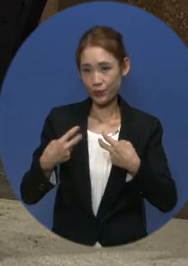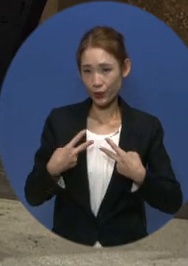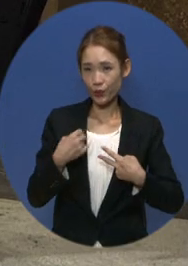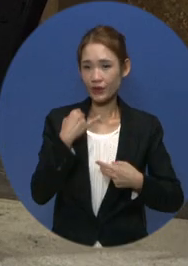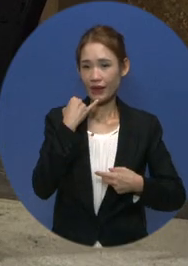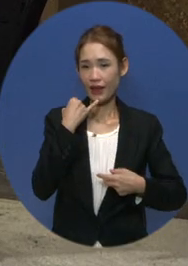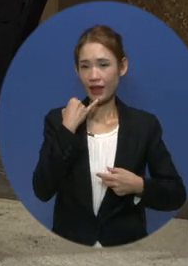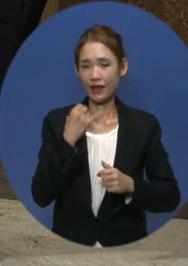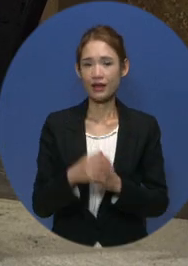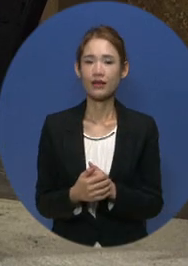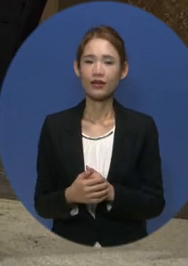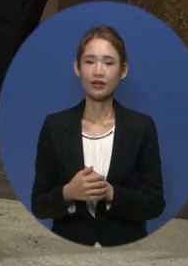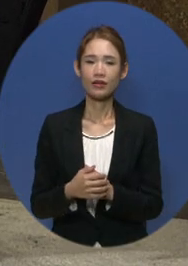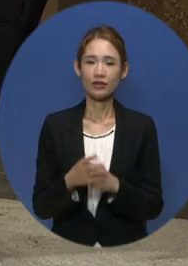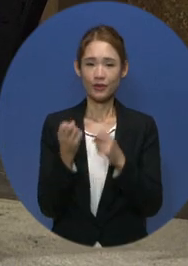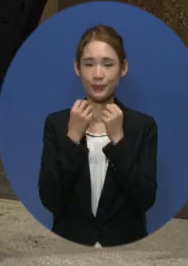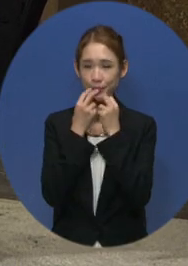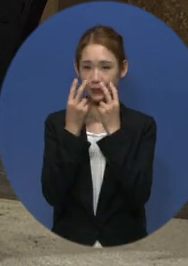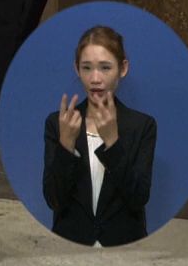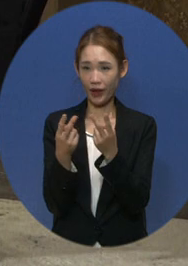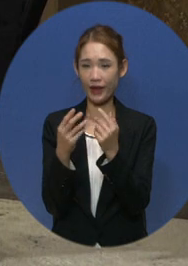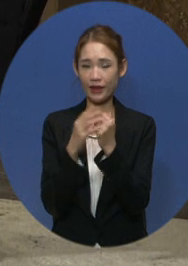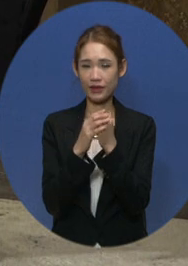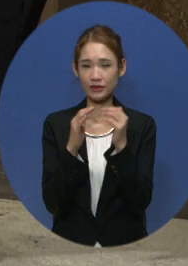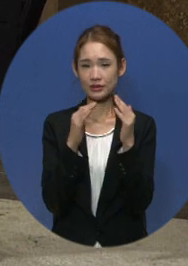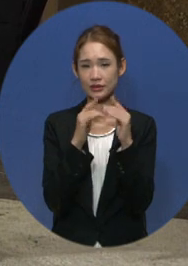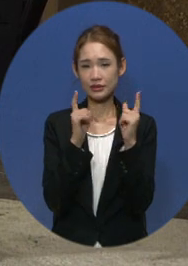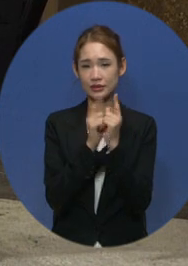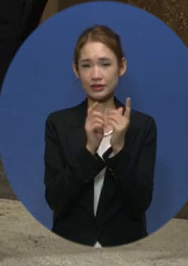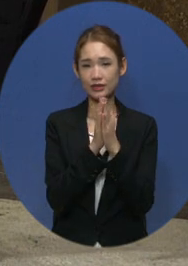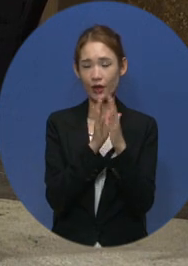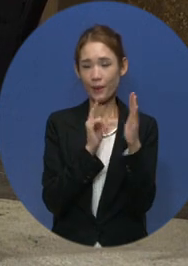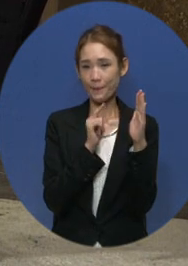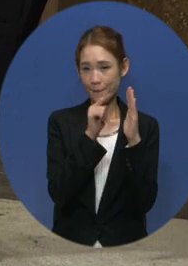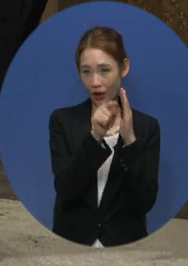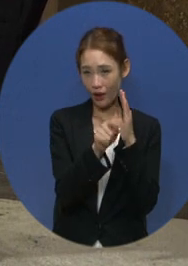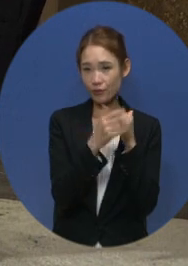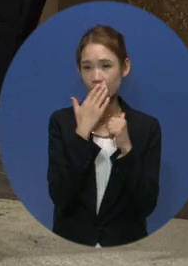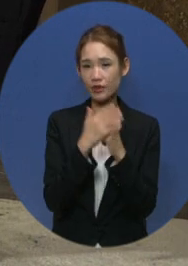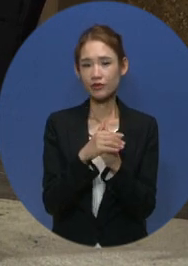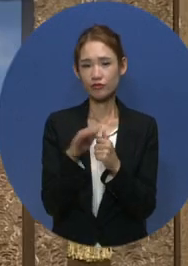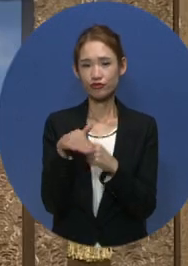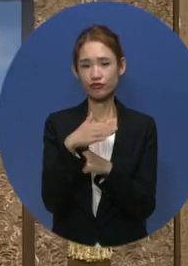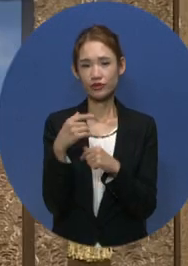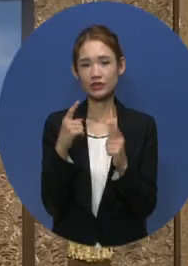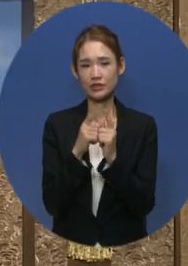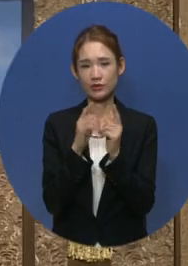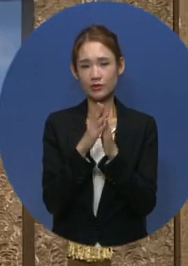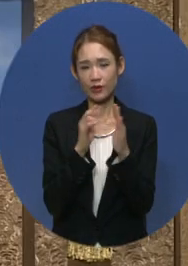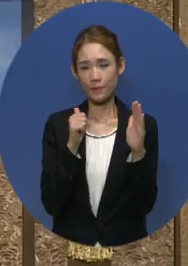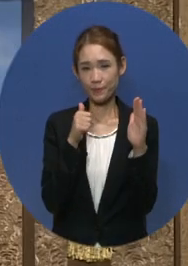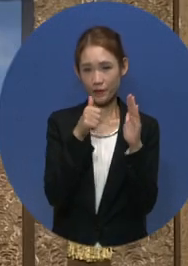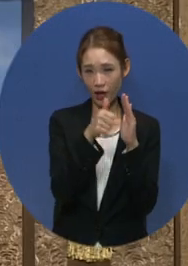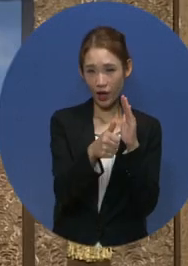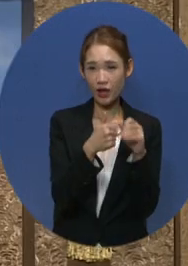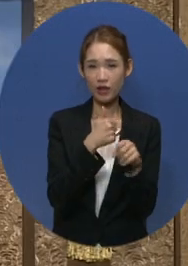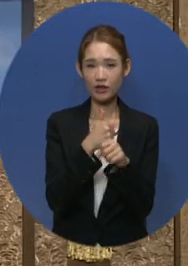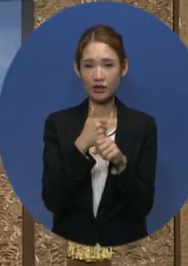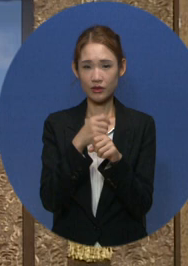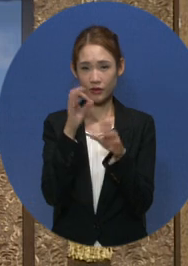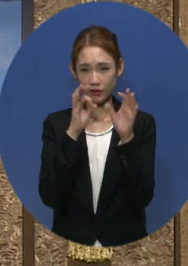해주셔도 됩니다. 택배도 가능하고 직접 방문해서도 가능하고 우리가 또 방문해서 수거하는